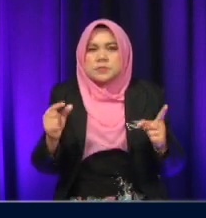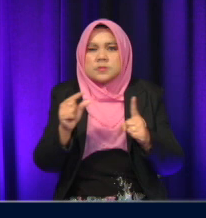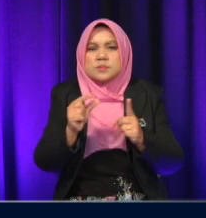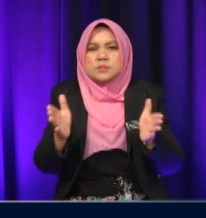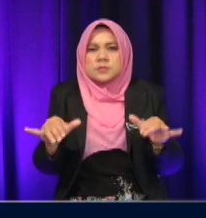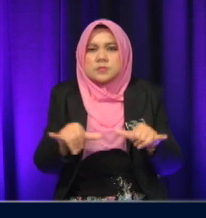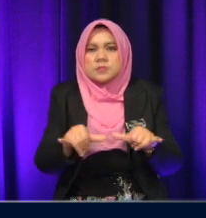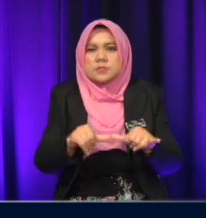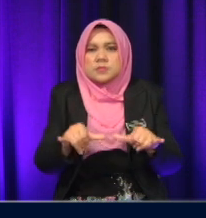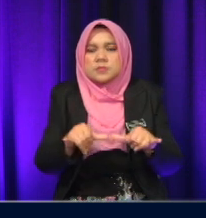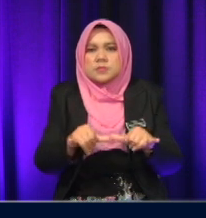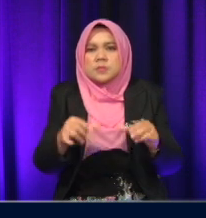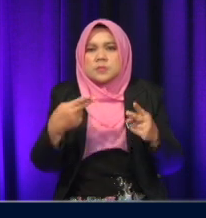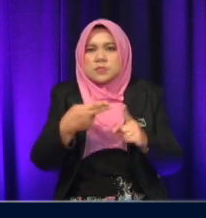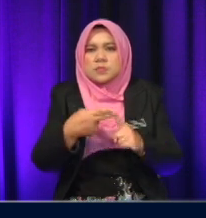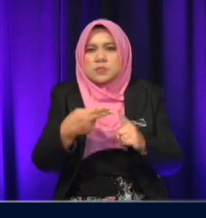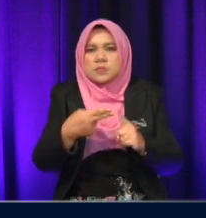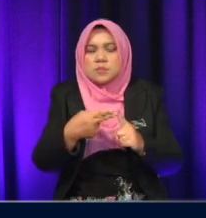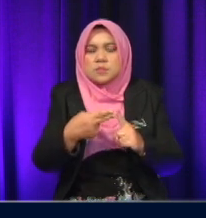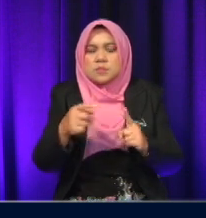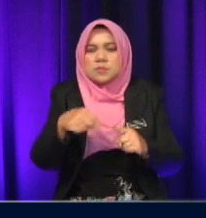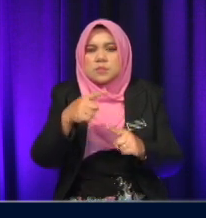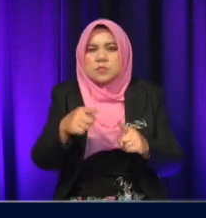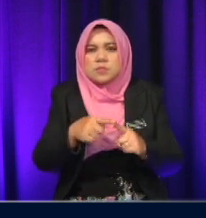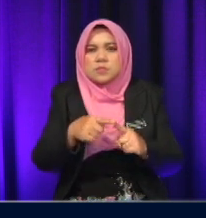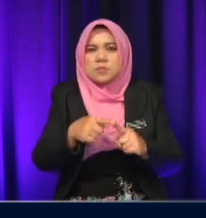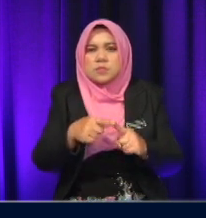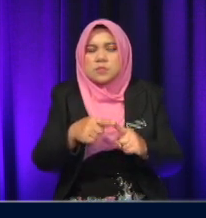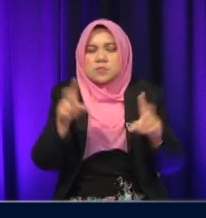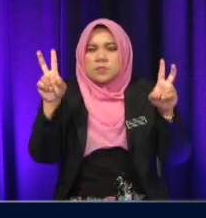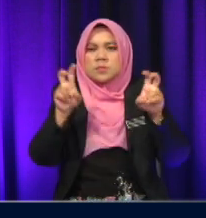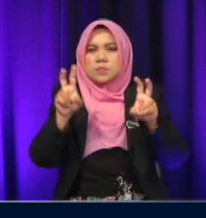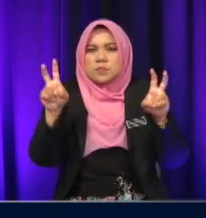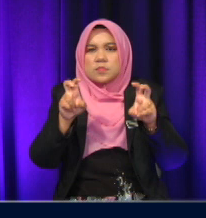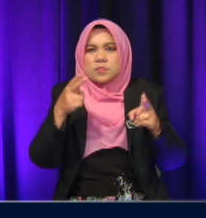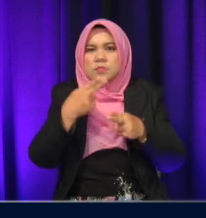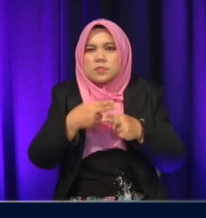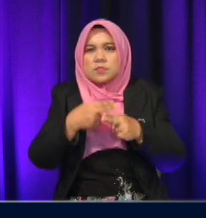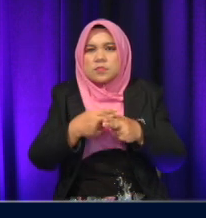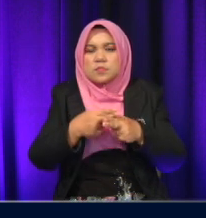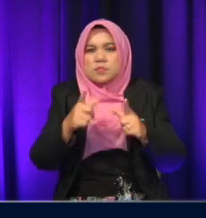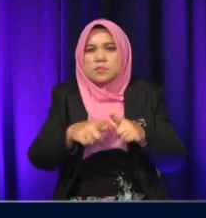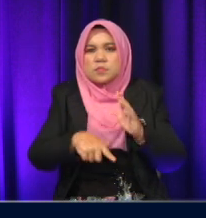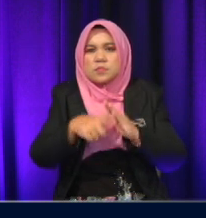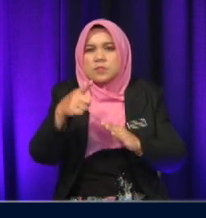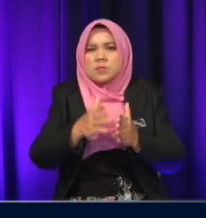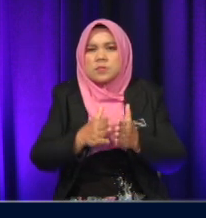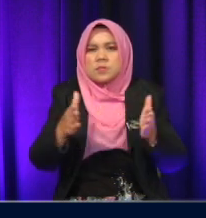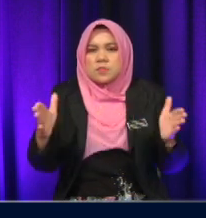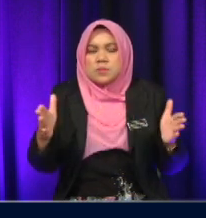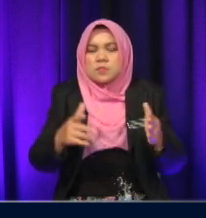saiz font yang digunakan. Jadi bila saiz tajuk ataupun nama produk tu lebih besar, lebih